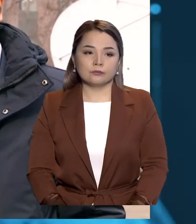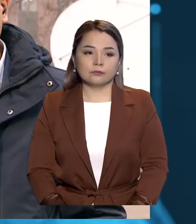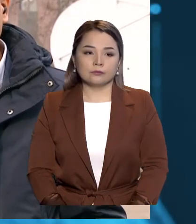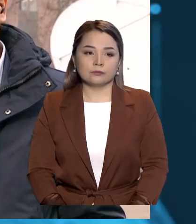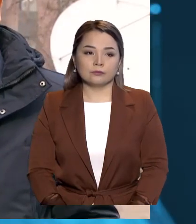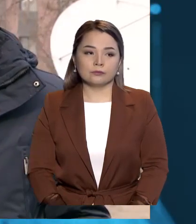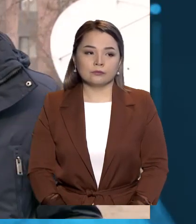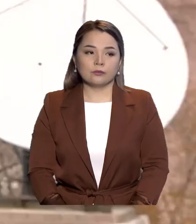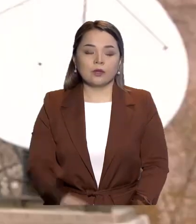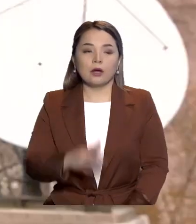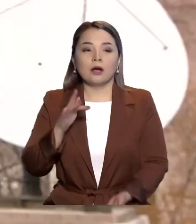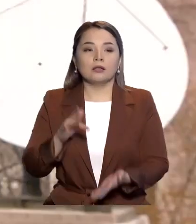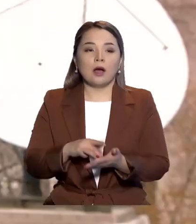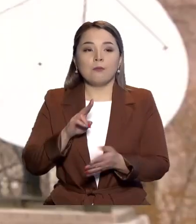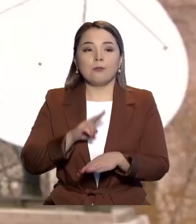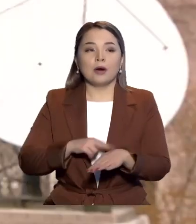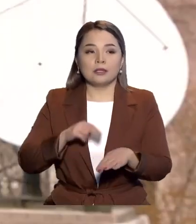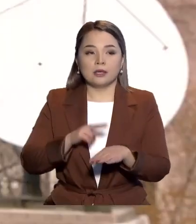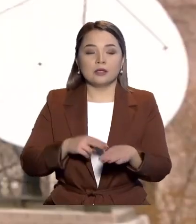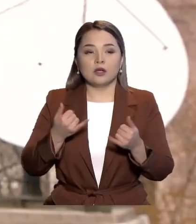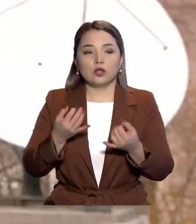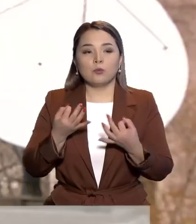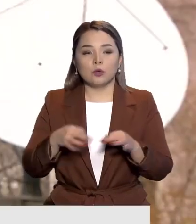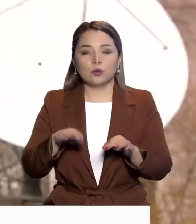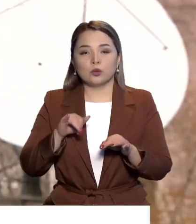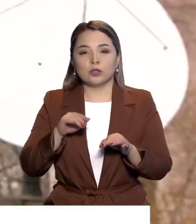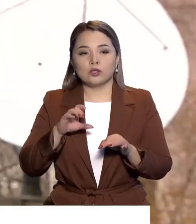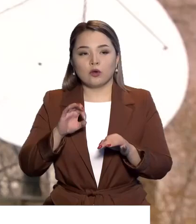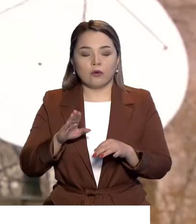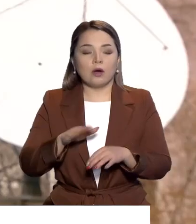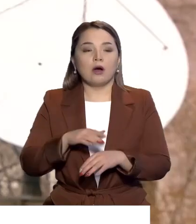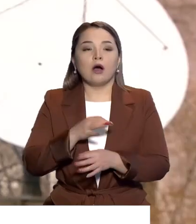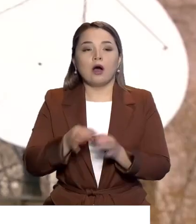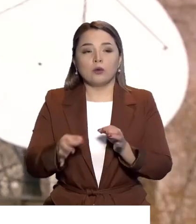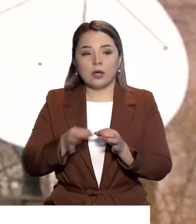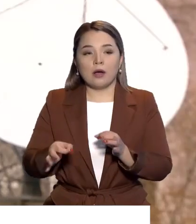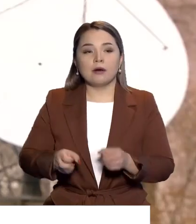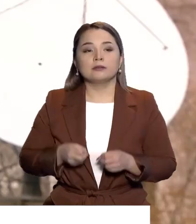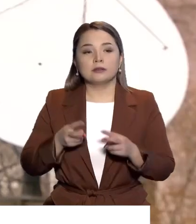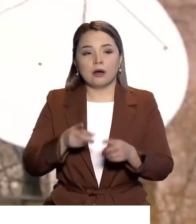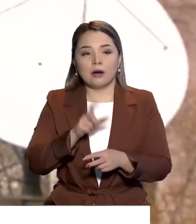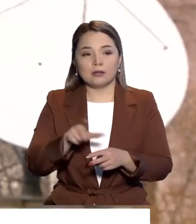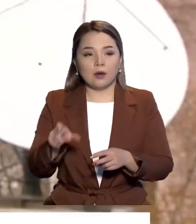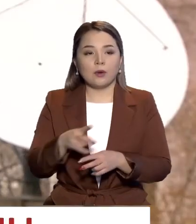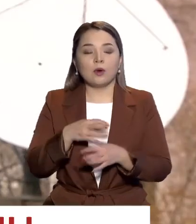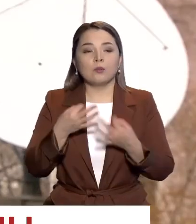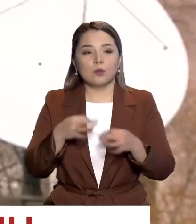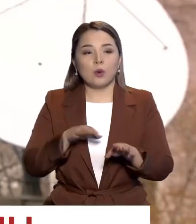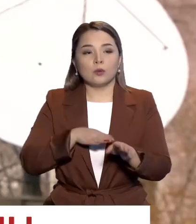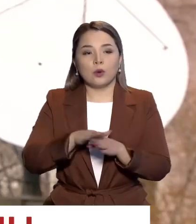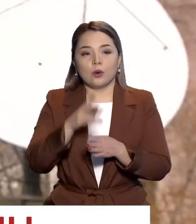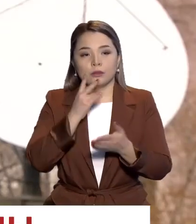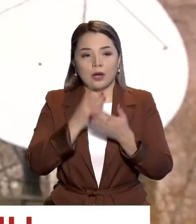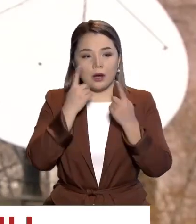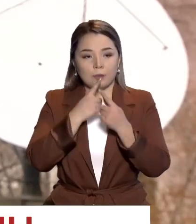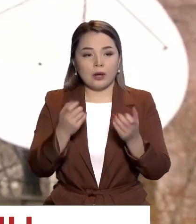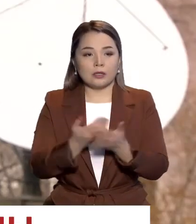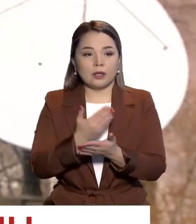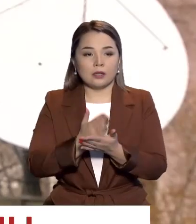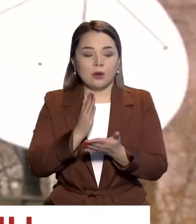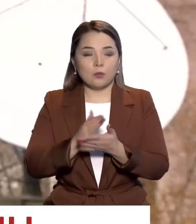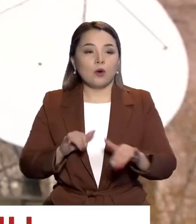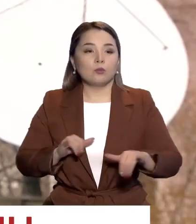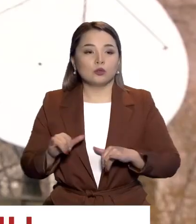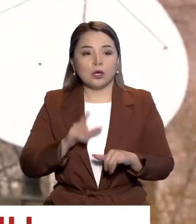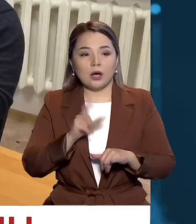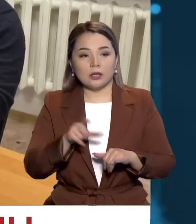Рахмет, Ләйлә. Қала полициясы бүгін Бостандық және Түрксіб аудандары ланкестерден толық босатылғанын хабарлады. Сондай-ақ бұзақылар мен